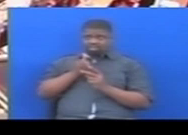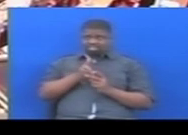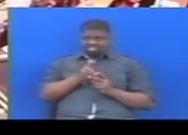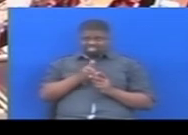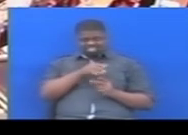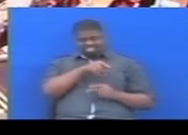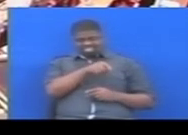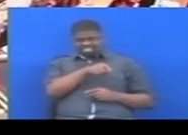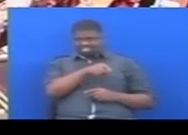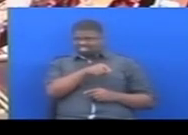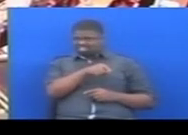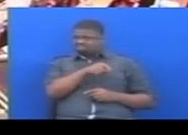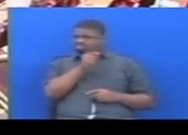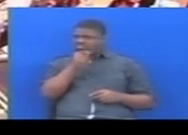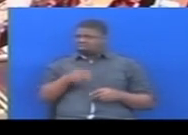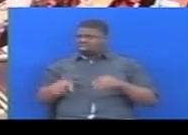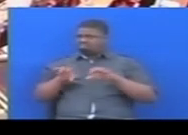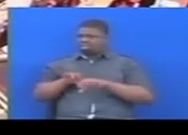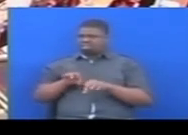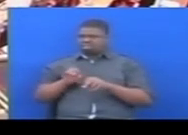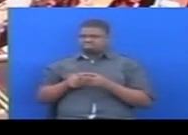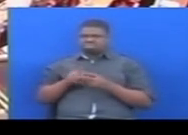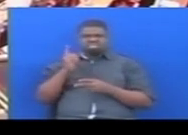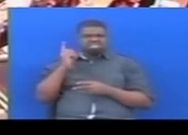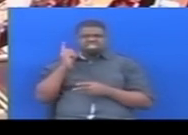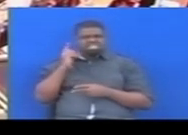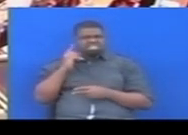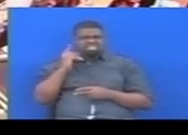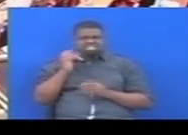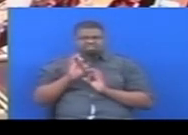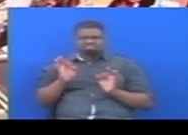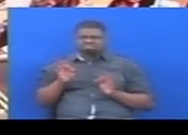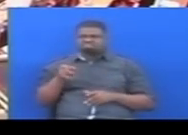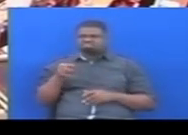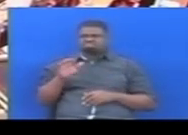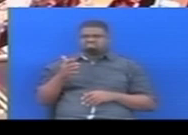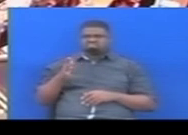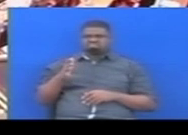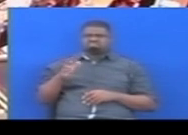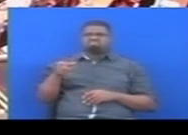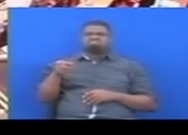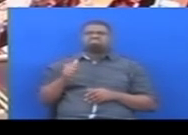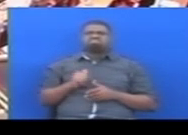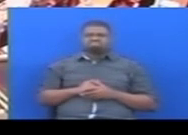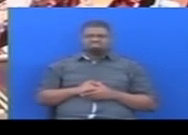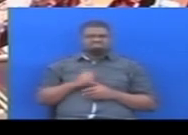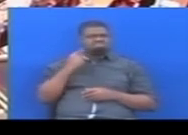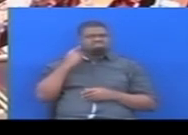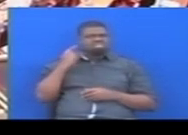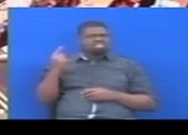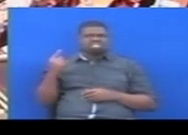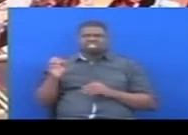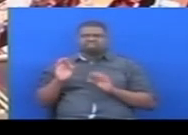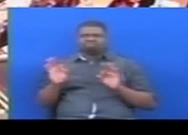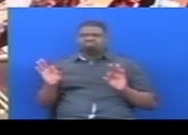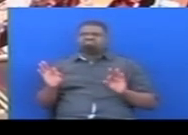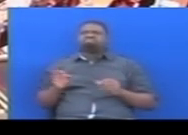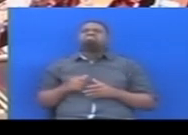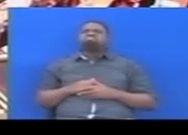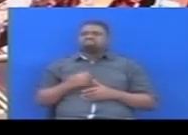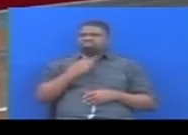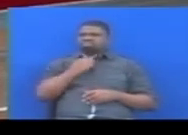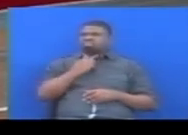wa shilingi 300 milioni kwa ajili ya ununuzi wa dawa na vifaa toka MSD. Ni vigezo ambavyo pia vipo katika